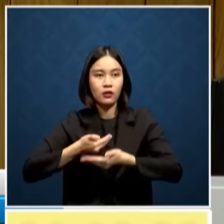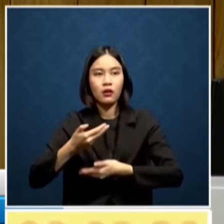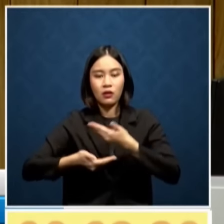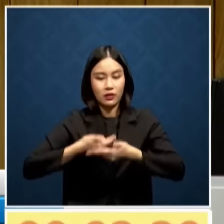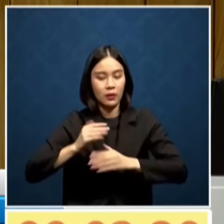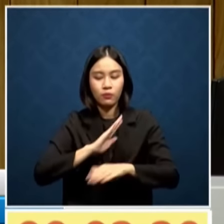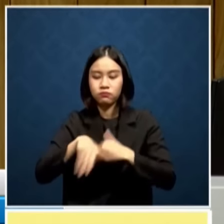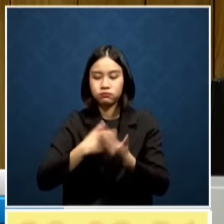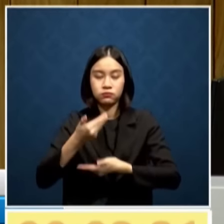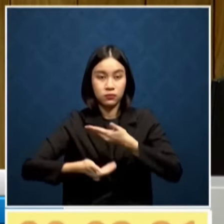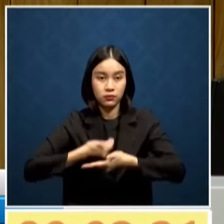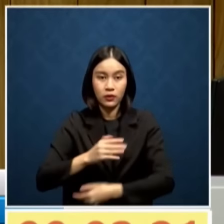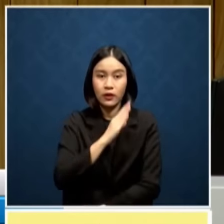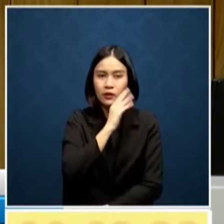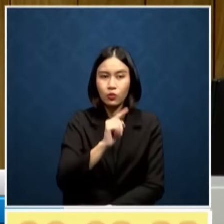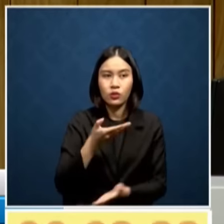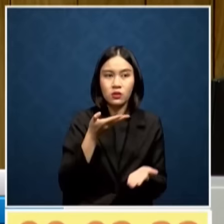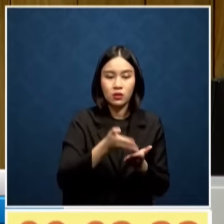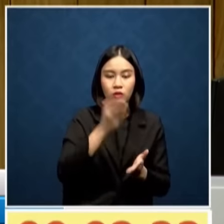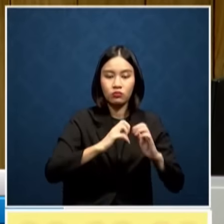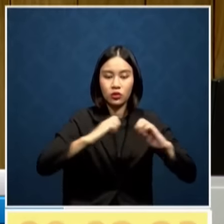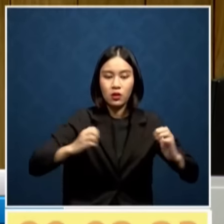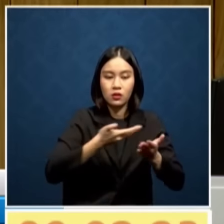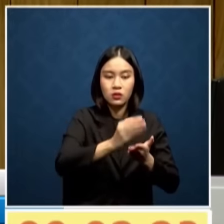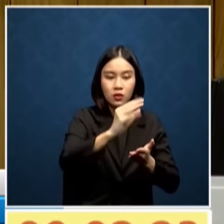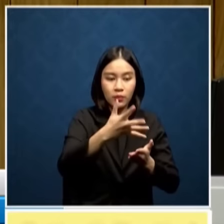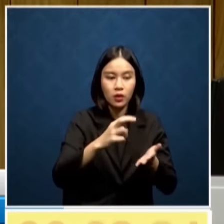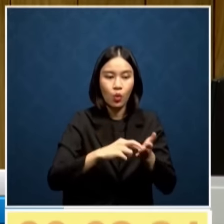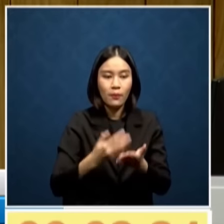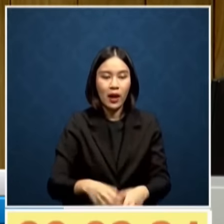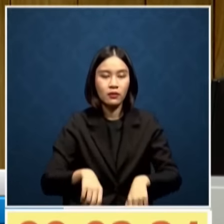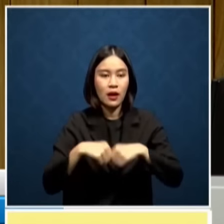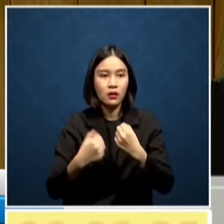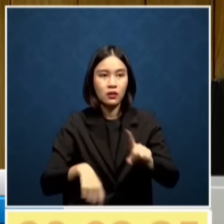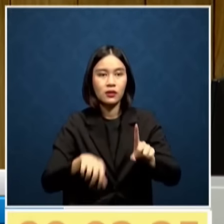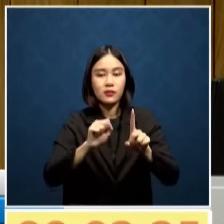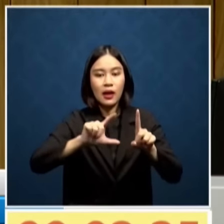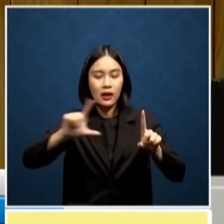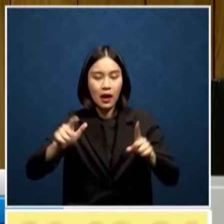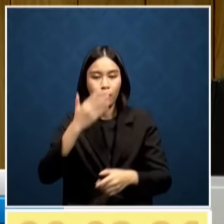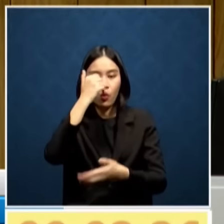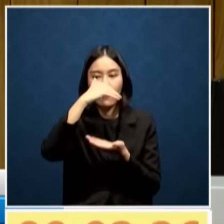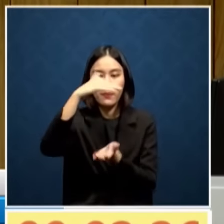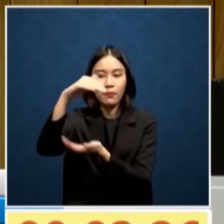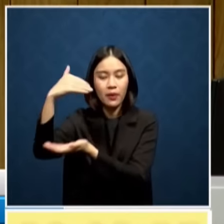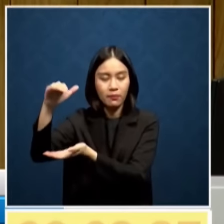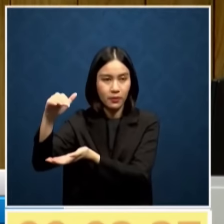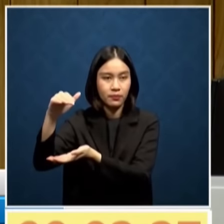การค้าล้วนๆเลยสมมติว่าเขาไม่ซื้อทุเรียนเราเนี่ยเราโดนไปเป็นแสนล้านนะครับเราส่งทุเรียนปีนึงเป็นแสนล้าน